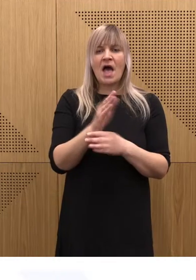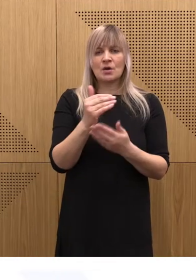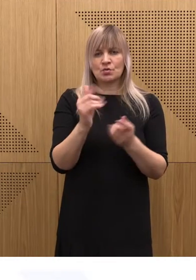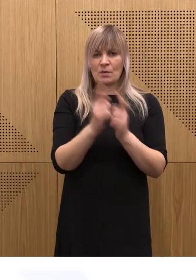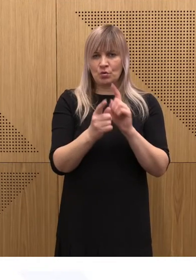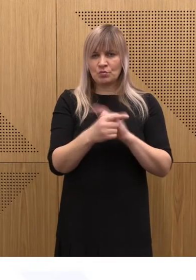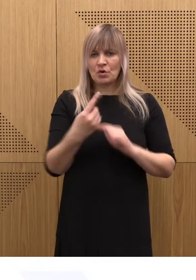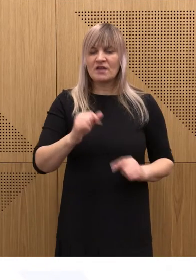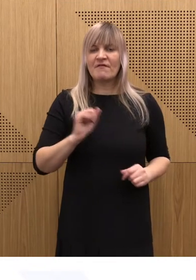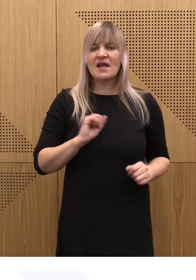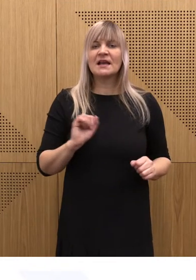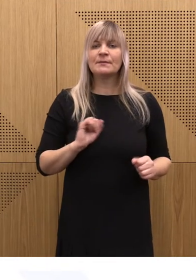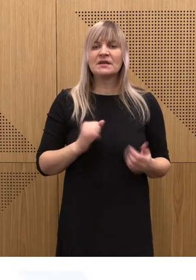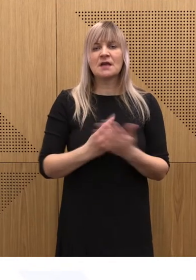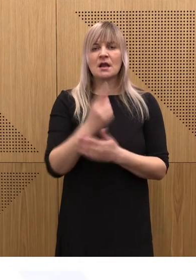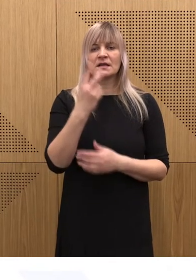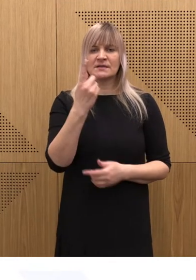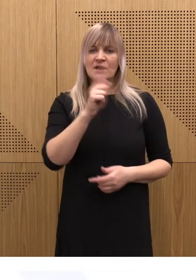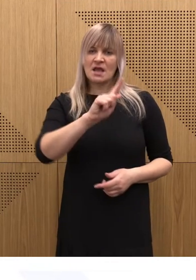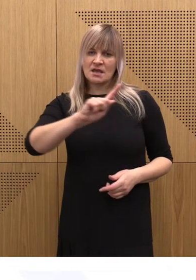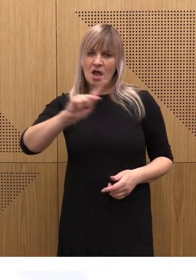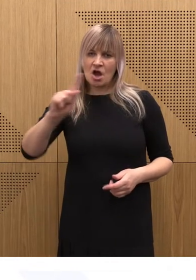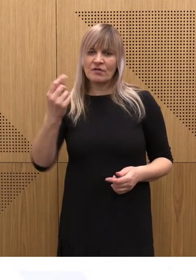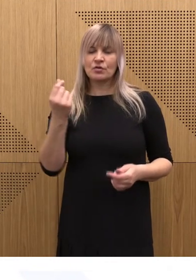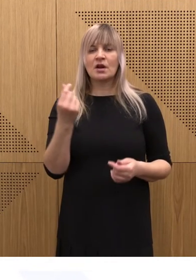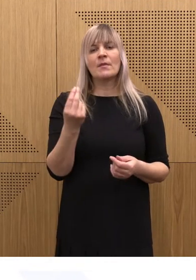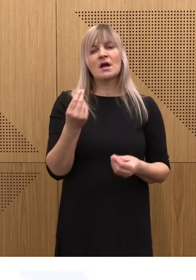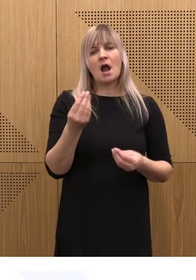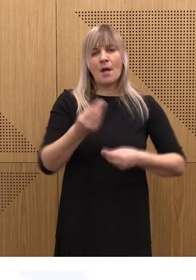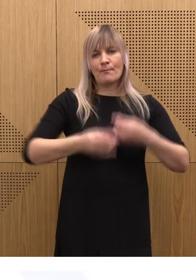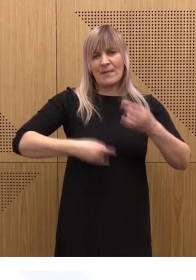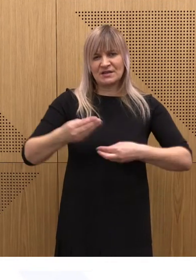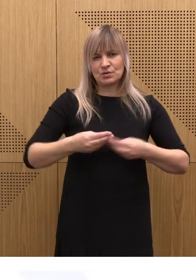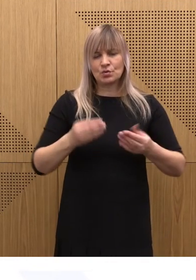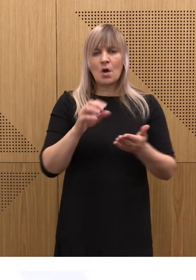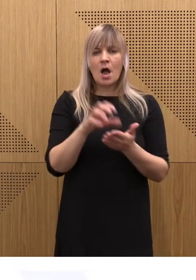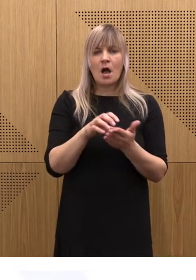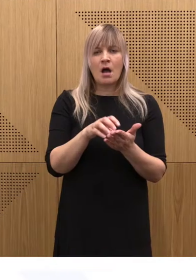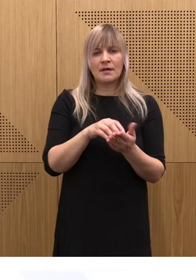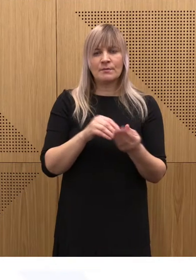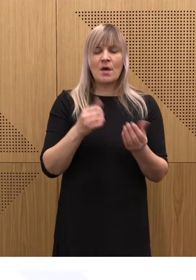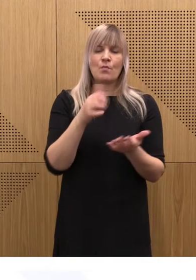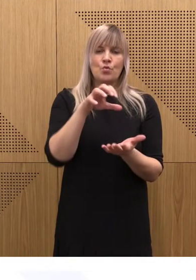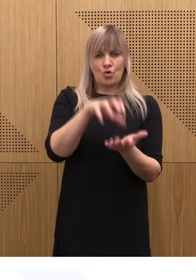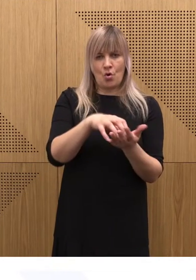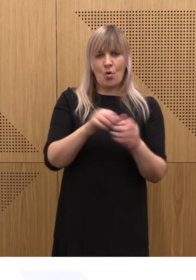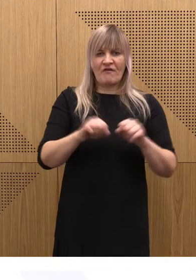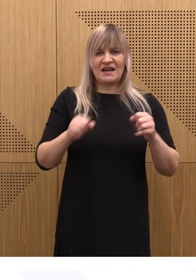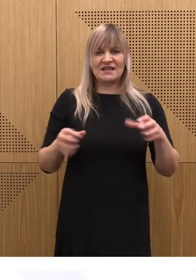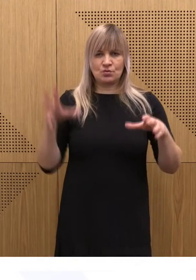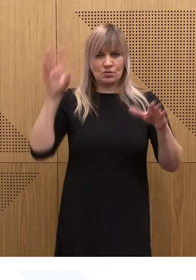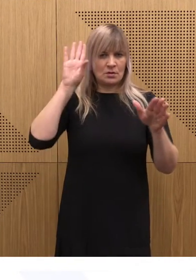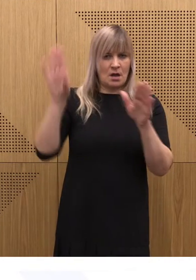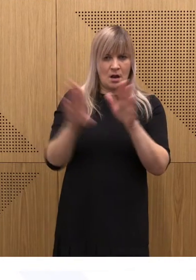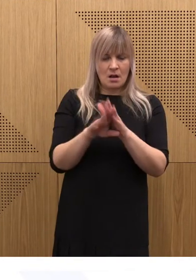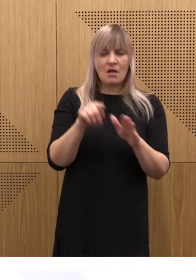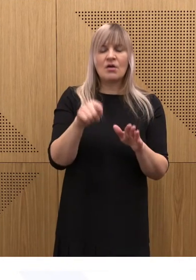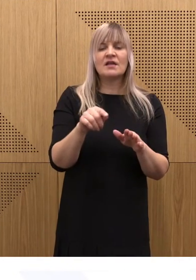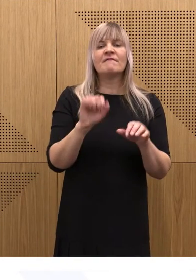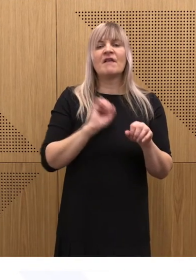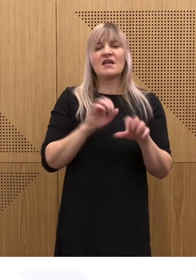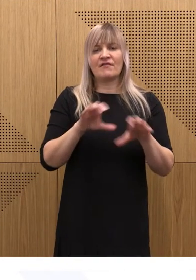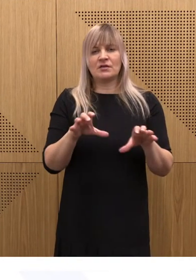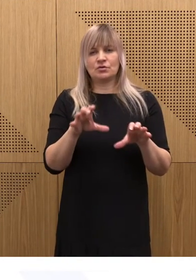määruse muutmine oli vajalik, sest et alates 1. jaanuarist muutub rahapesu andmebüroo valitsusasutuseks ja rahapesu andmebüroo juht oli sinna vaja